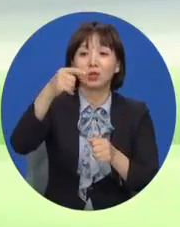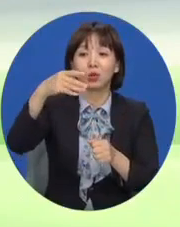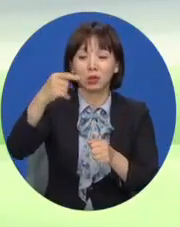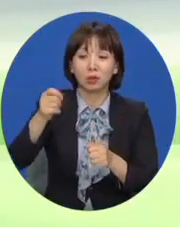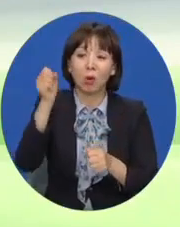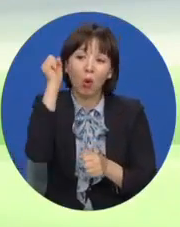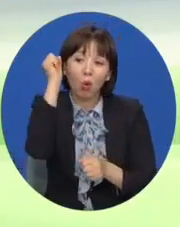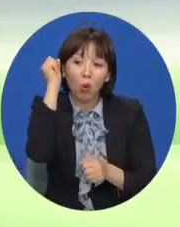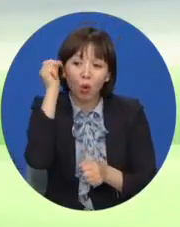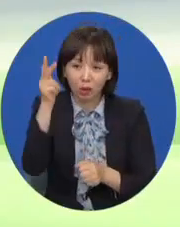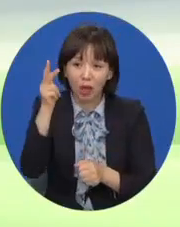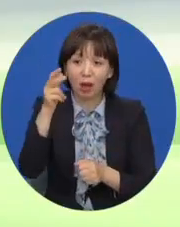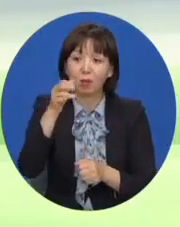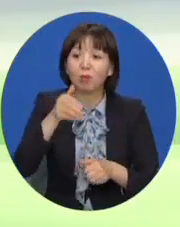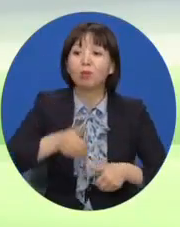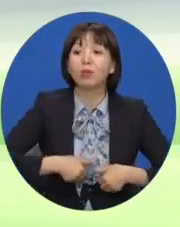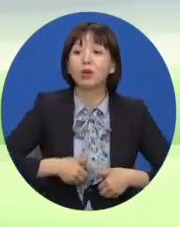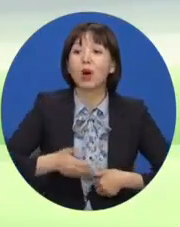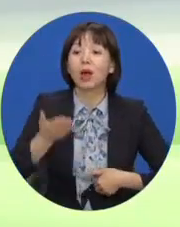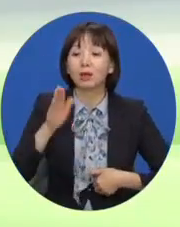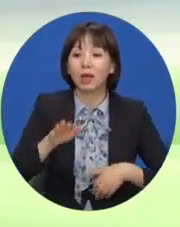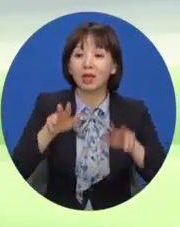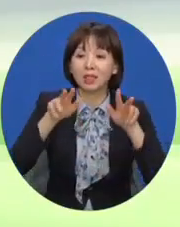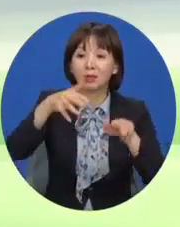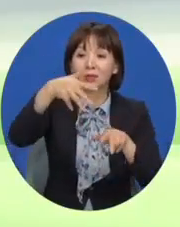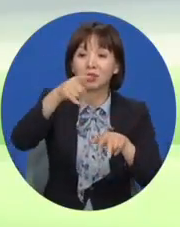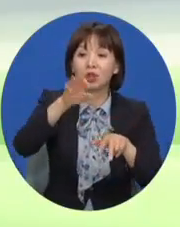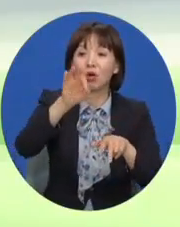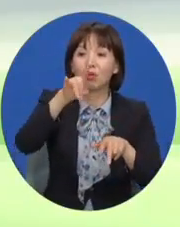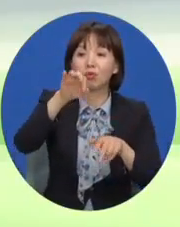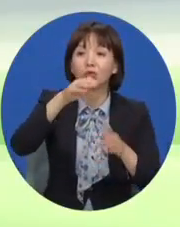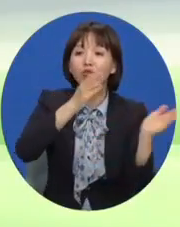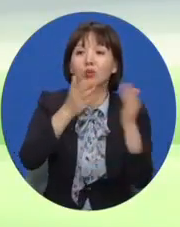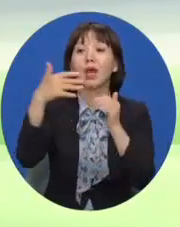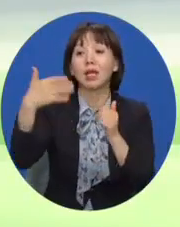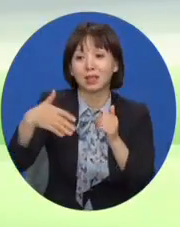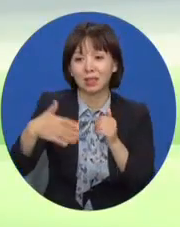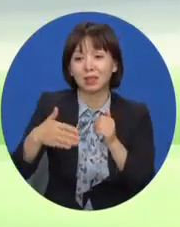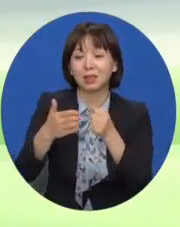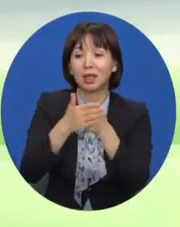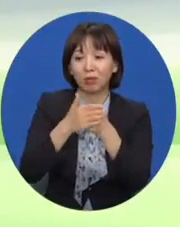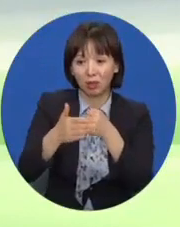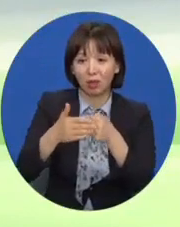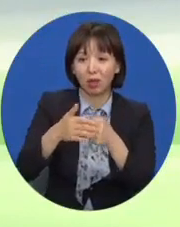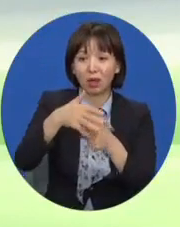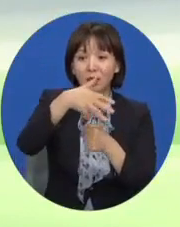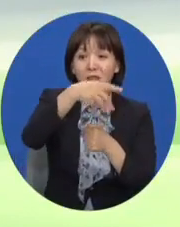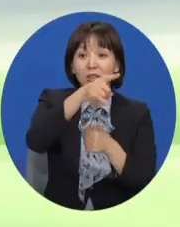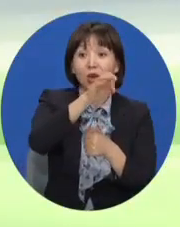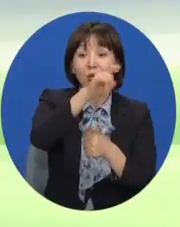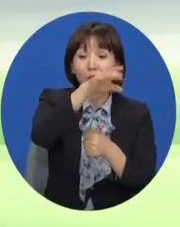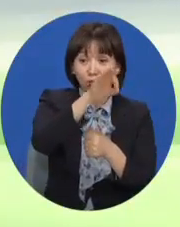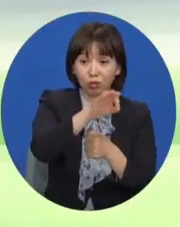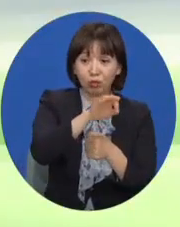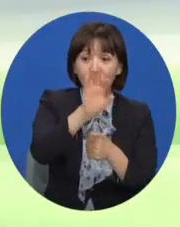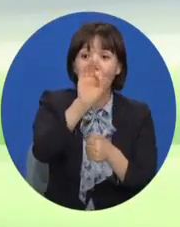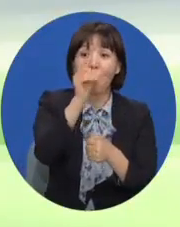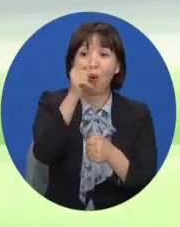호텔 이런 것들이 있어야 되는데 지금 청풍은 그런 것이 전혀 안 돼 있다. 그래서는 우선 청풍 쪽으로 비봉산 쪽으로 옥순대교